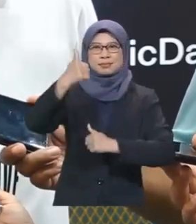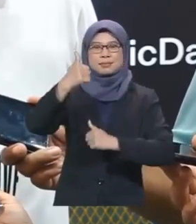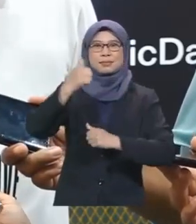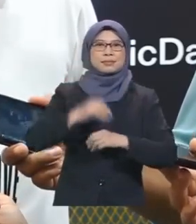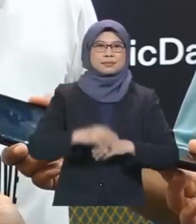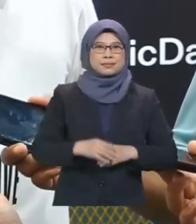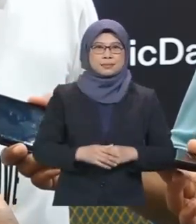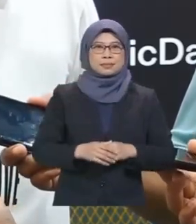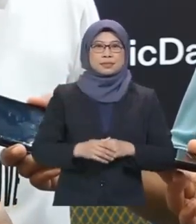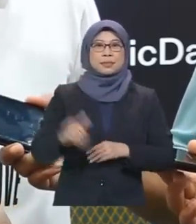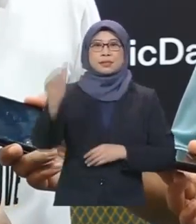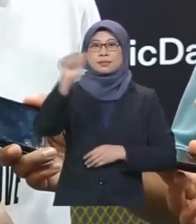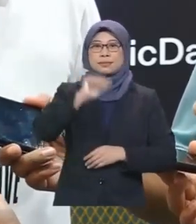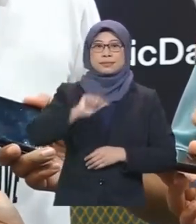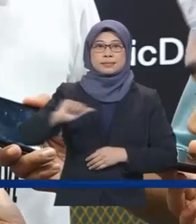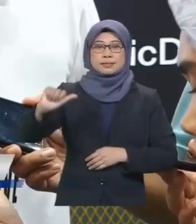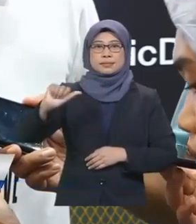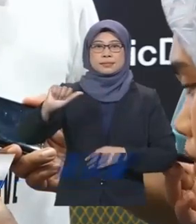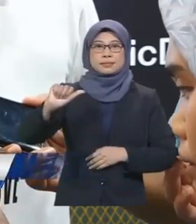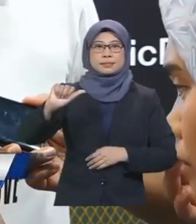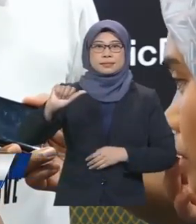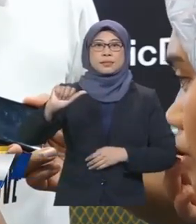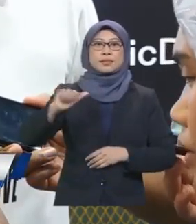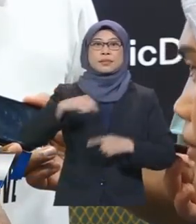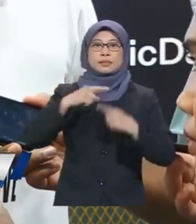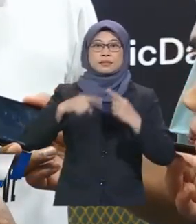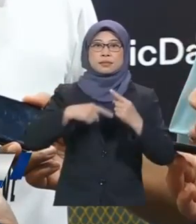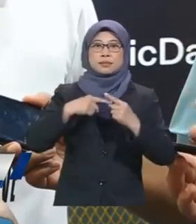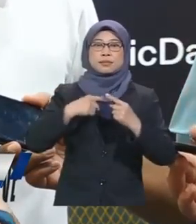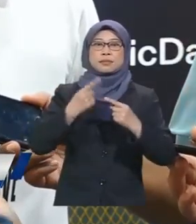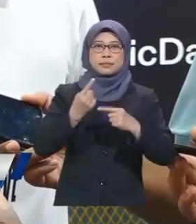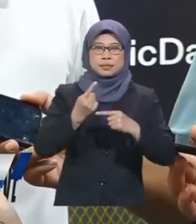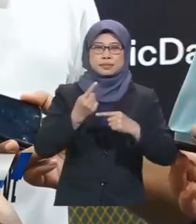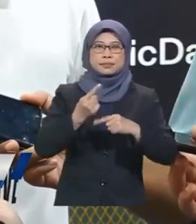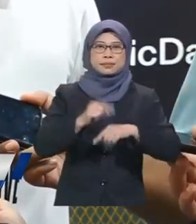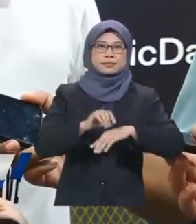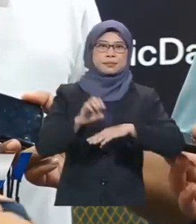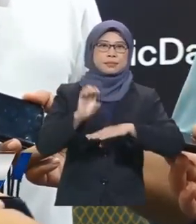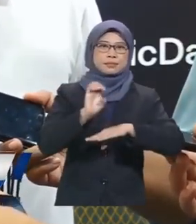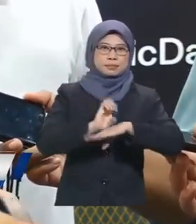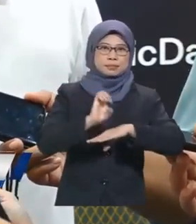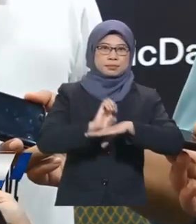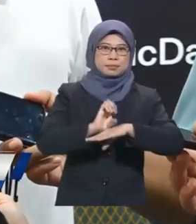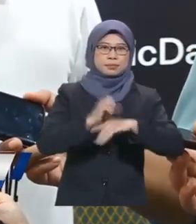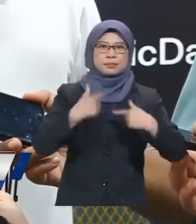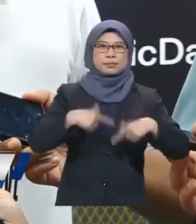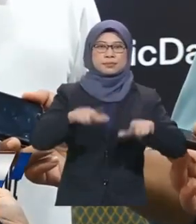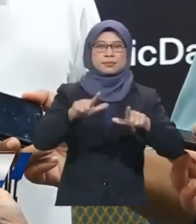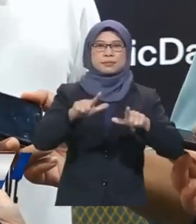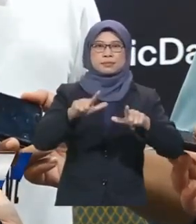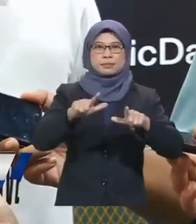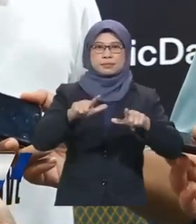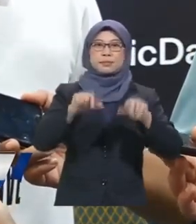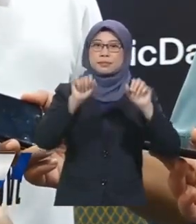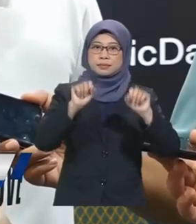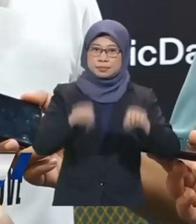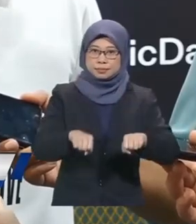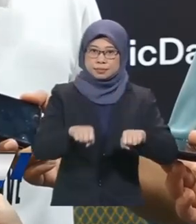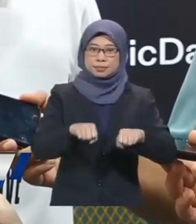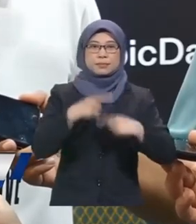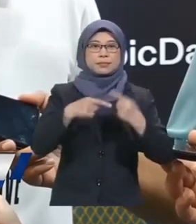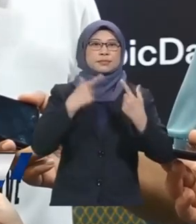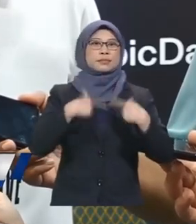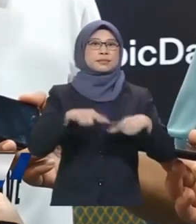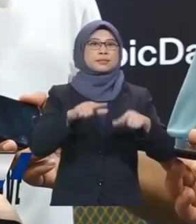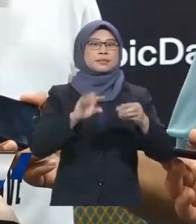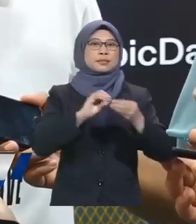Game goal. Dan bila dapat gol tu, mereka otomatik layak. Okay. Bila mereka layak, bila you di